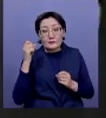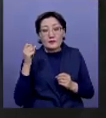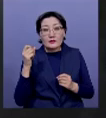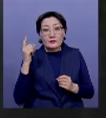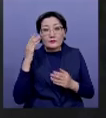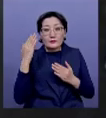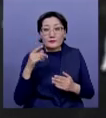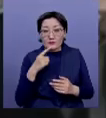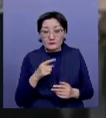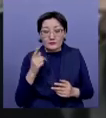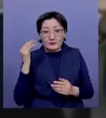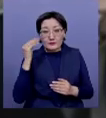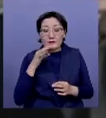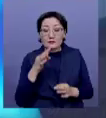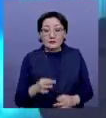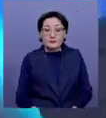білдірді.